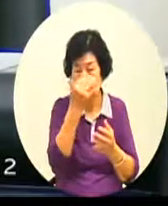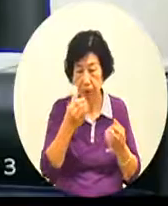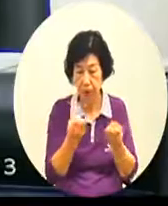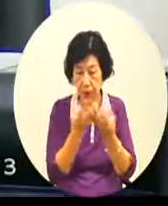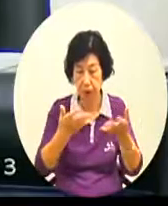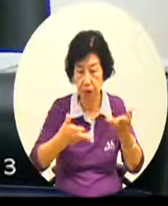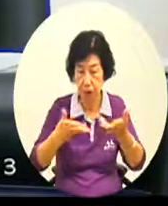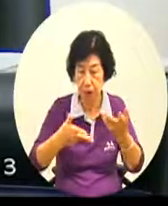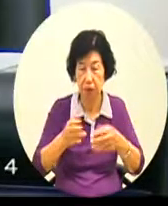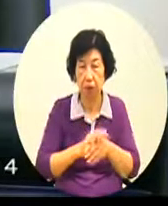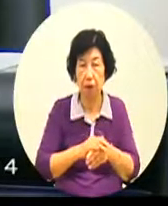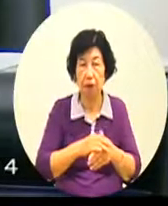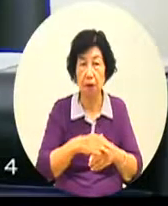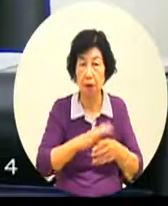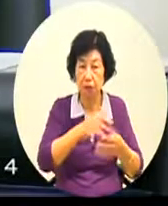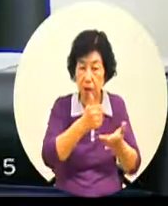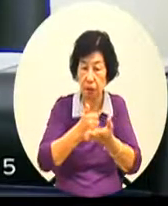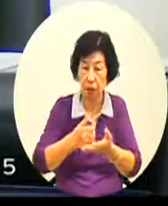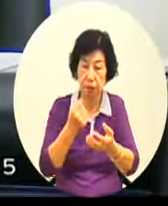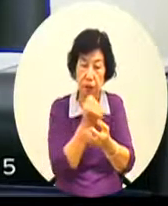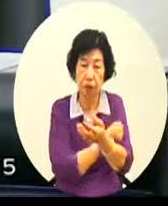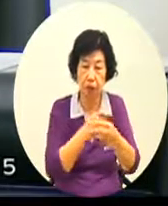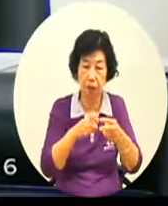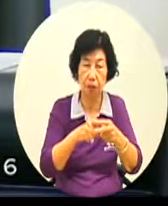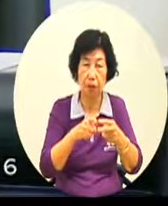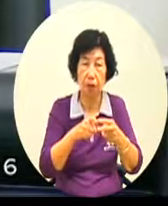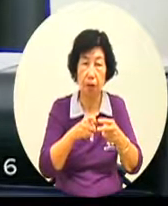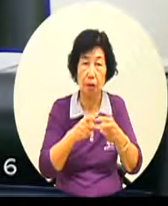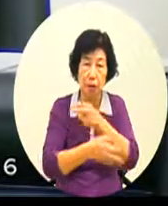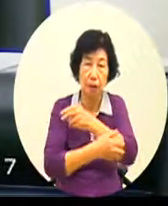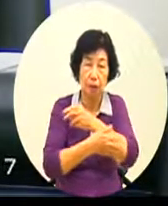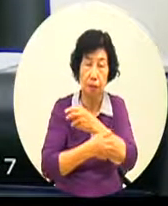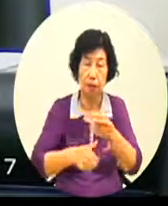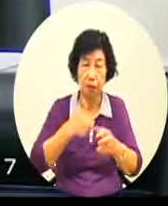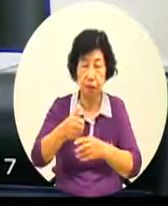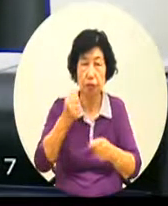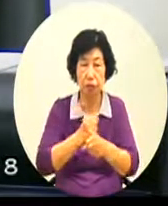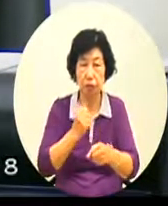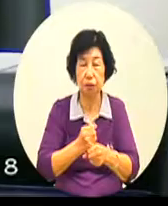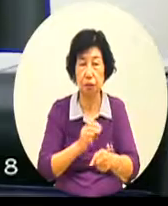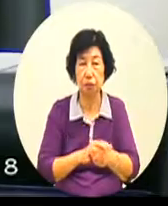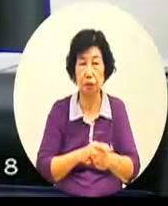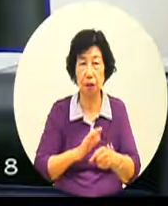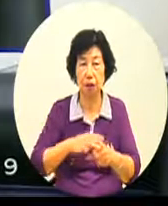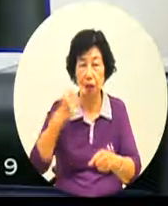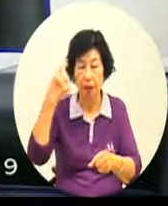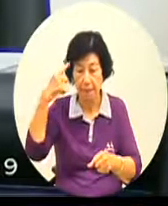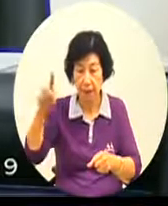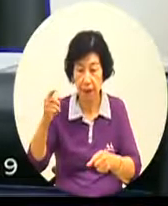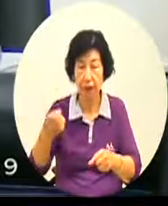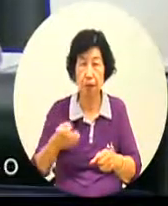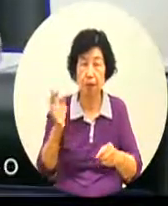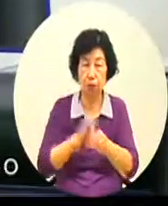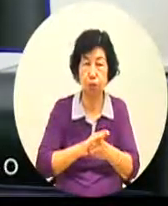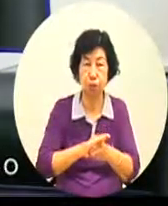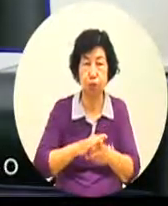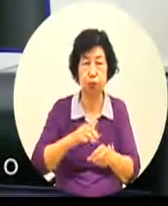可以请劳工出勤，但是如果出勤那就是要加发工资，然后隔日要补休一天。那在